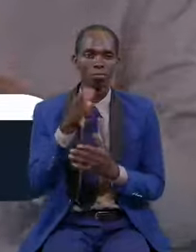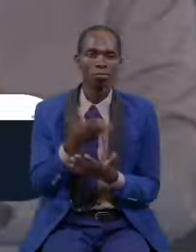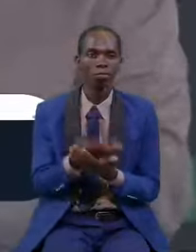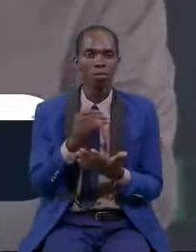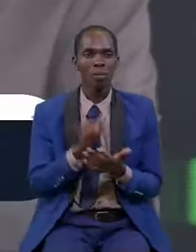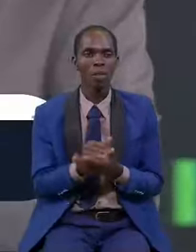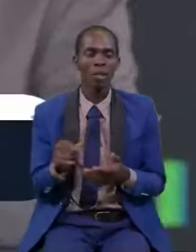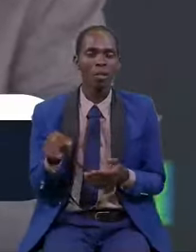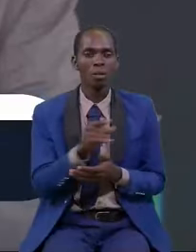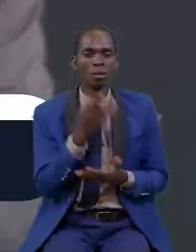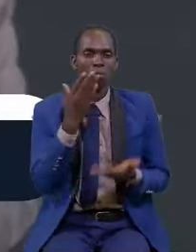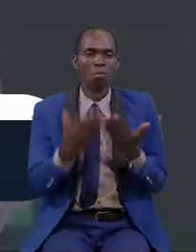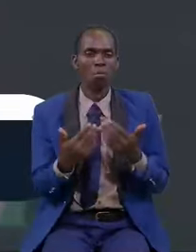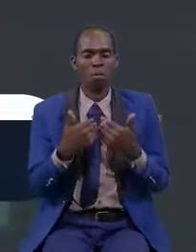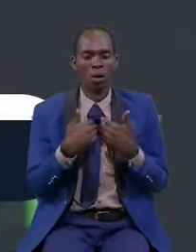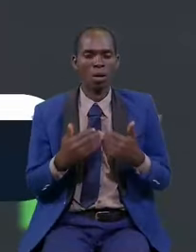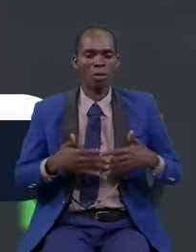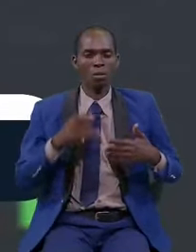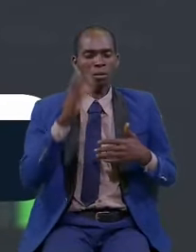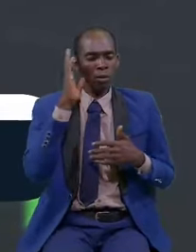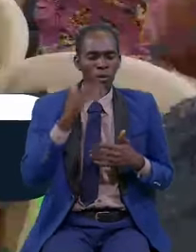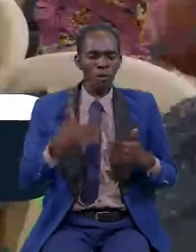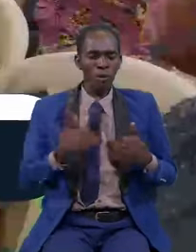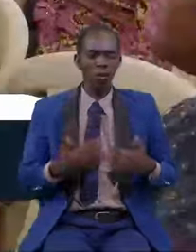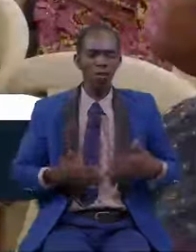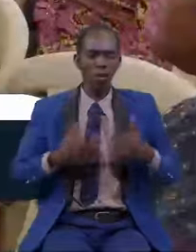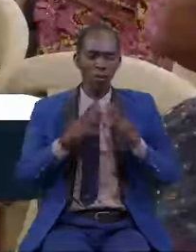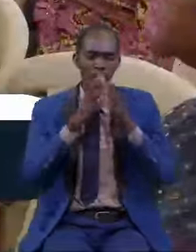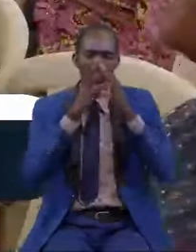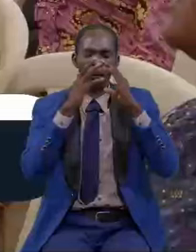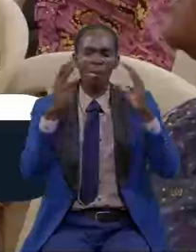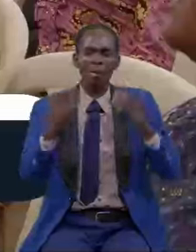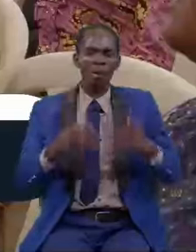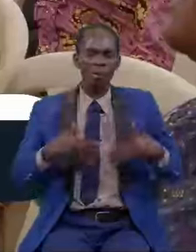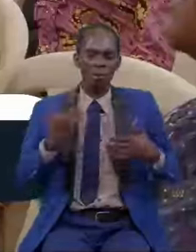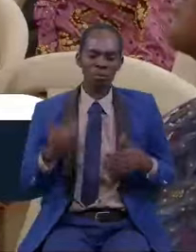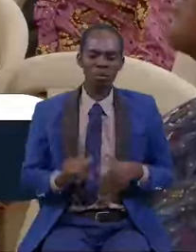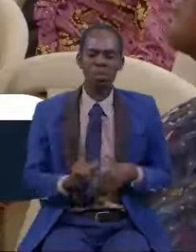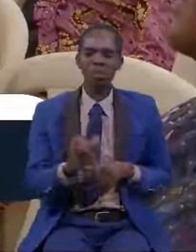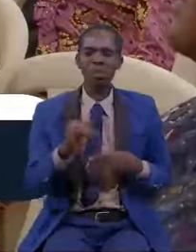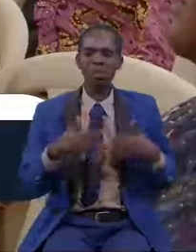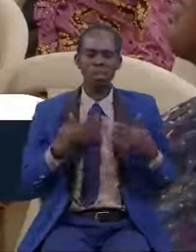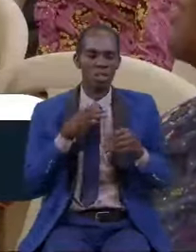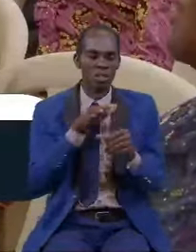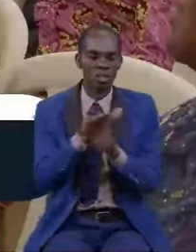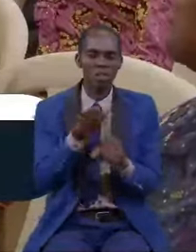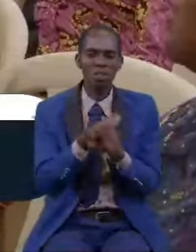les brebis, aujourd'hui est la vie, aujourd'hui vous aurez la vie abondante, la vie éternelle, la